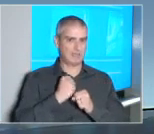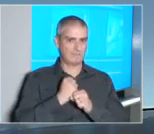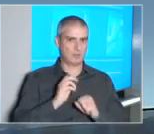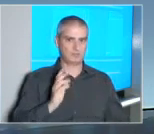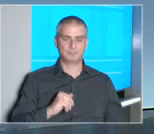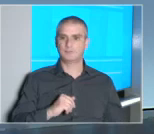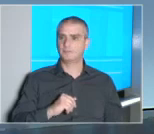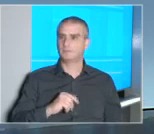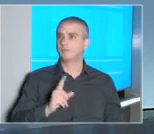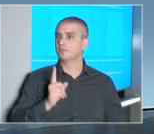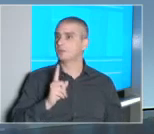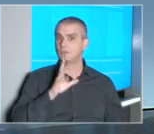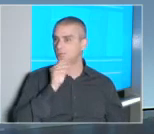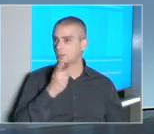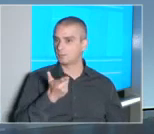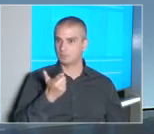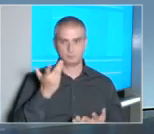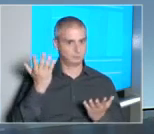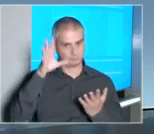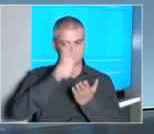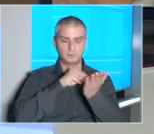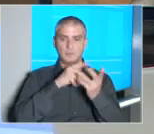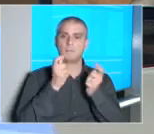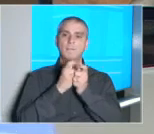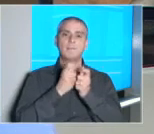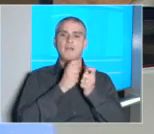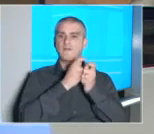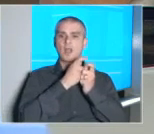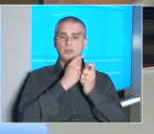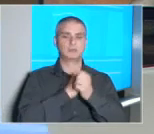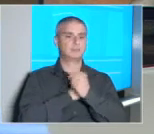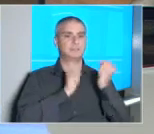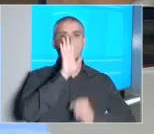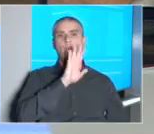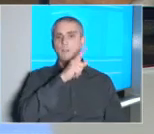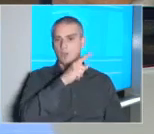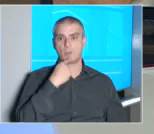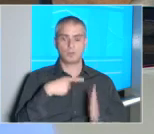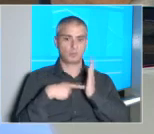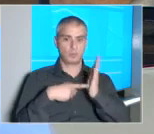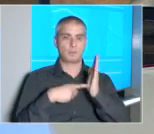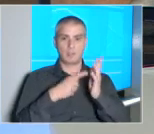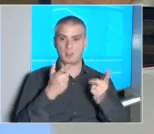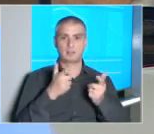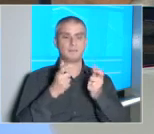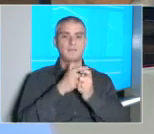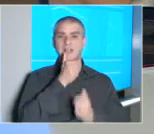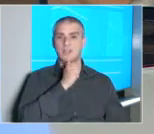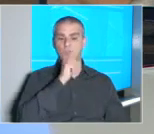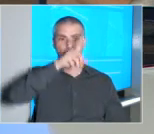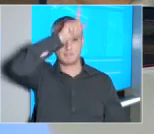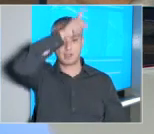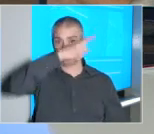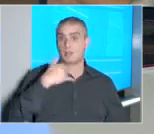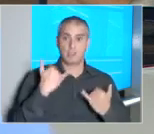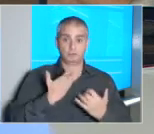כן? לא, האמת שמדובר מהשראה היא ממפלגות שמאל אירופאיות, לדוגמה מפלגת הירוקים